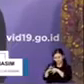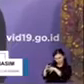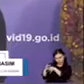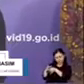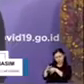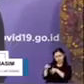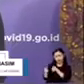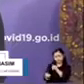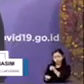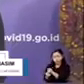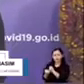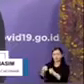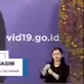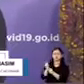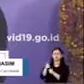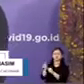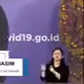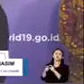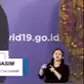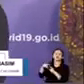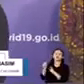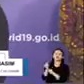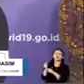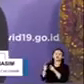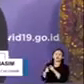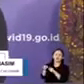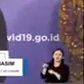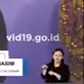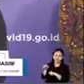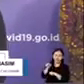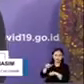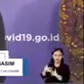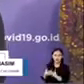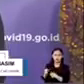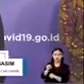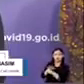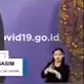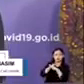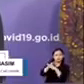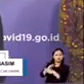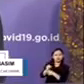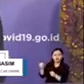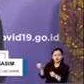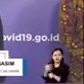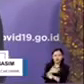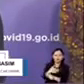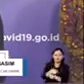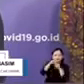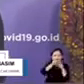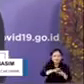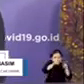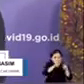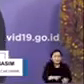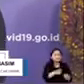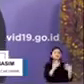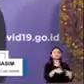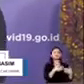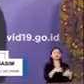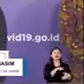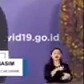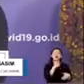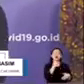mensupport daripada gugus tugas percepatan penanganan coffee di Indonesia telah melakukan penelitian terkait dengan